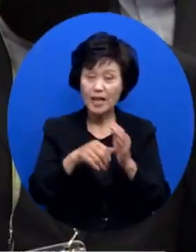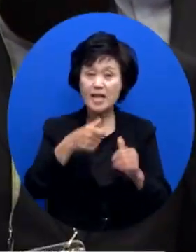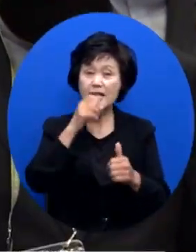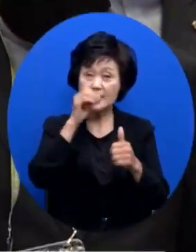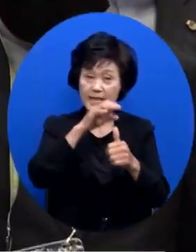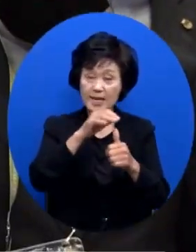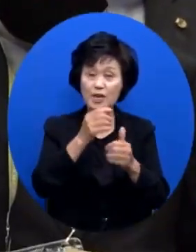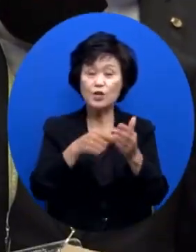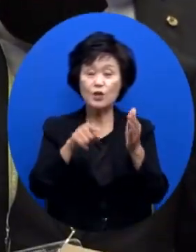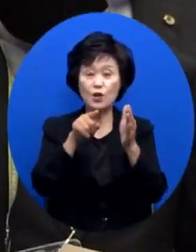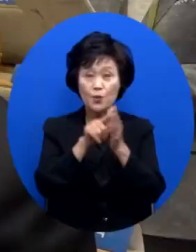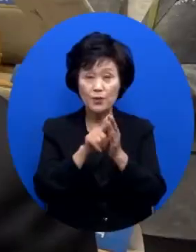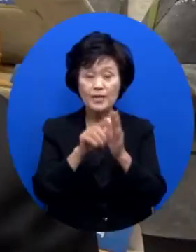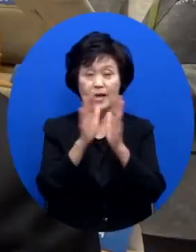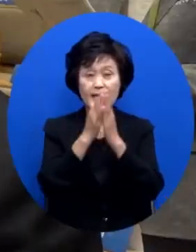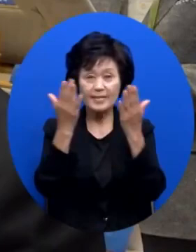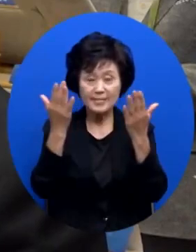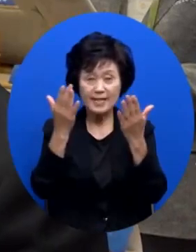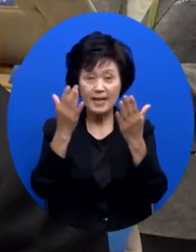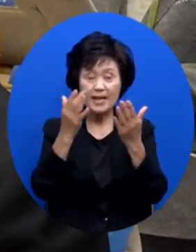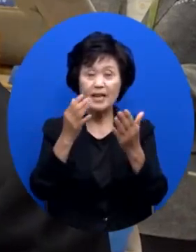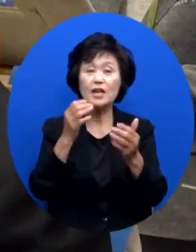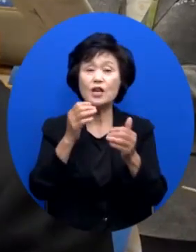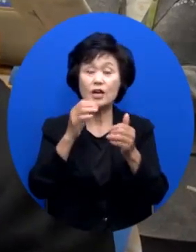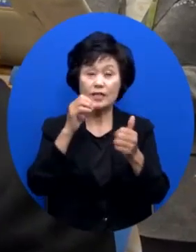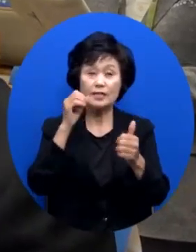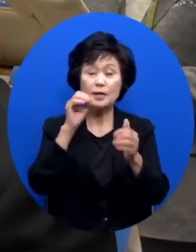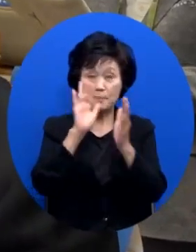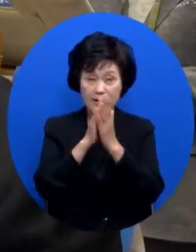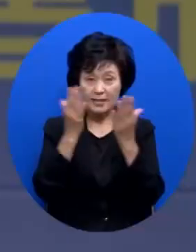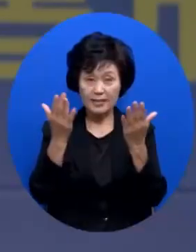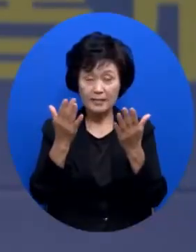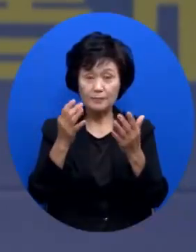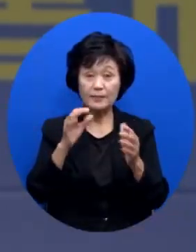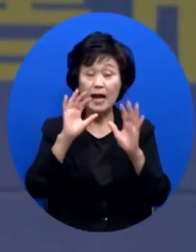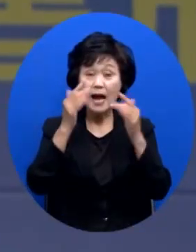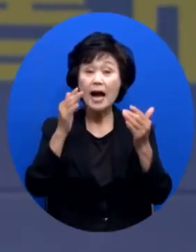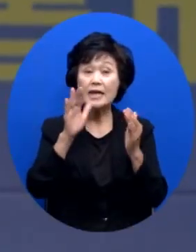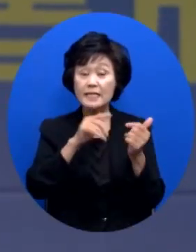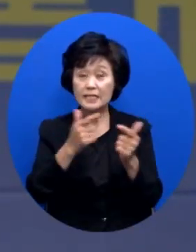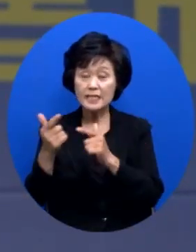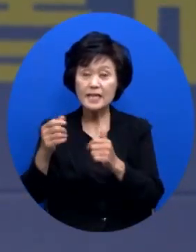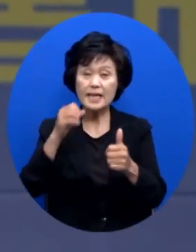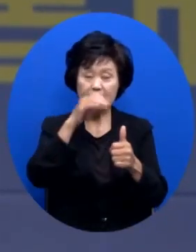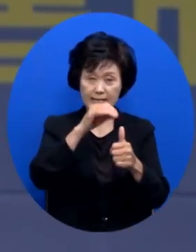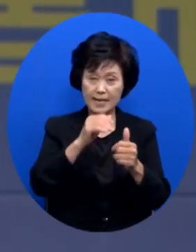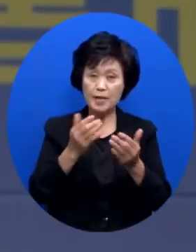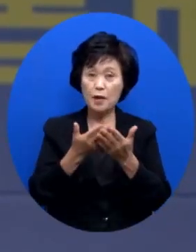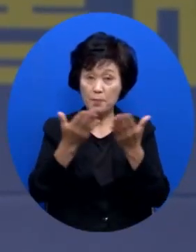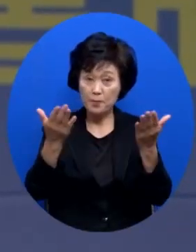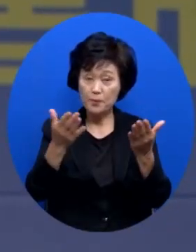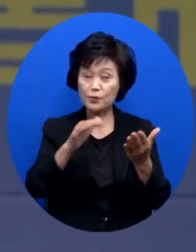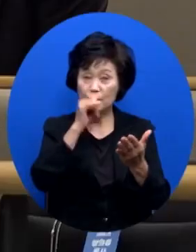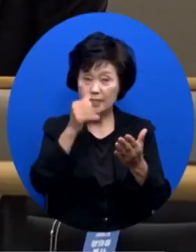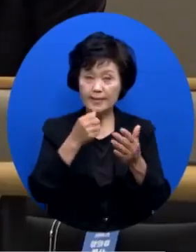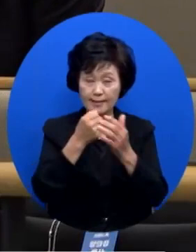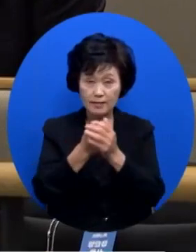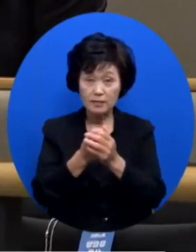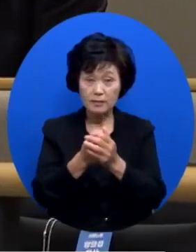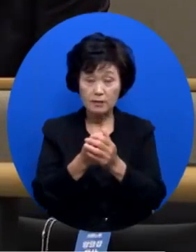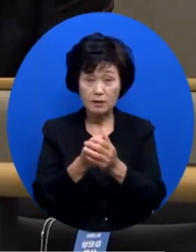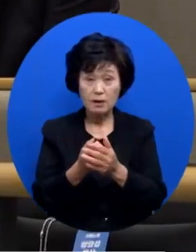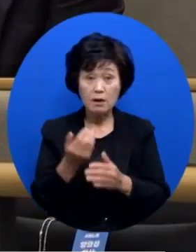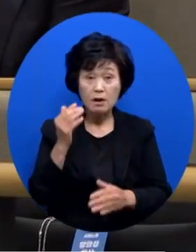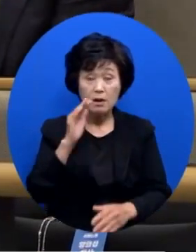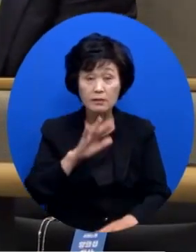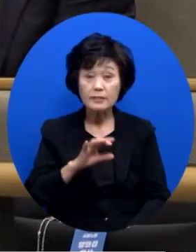소속 교회들은 7세부터 12세 아동들에게 세례를 베풀 수 있게 됐습니다. 다만 입교 절차가